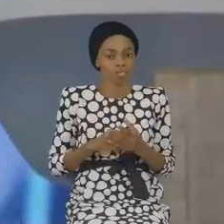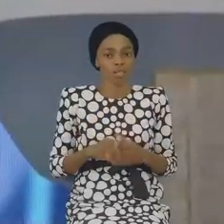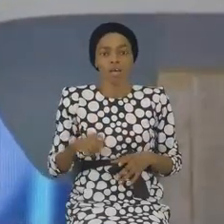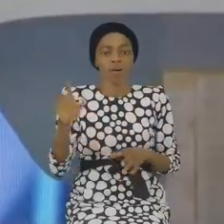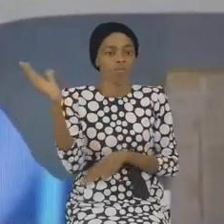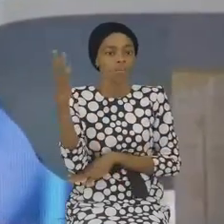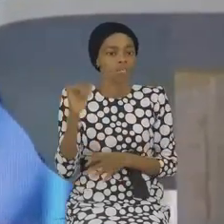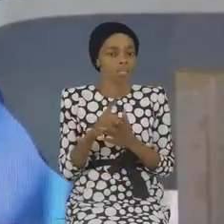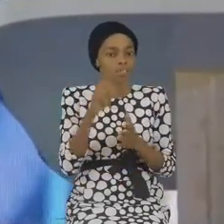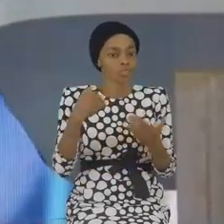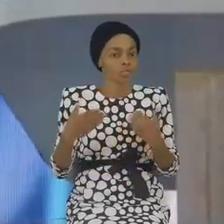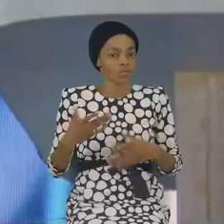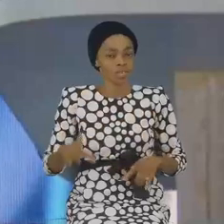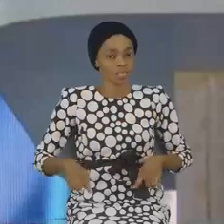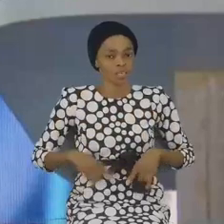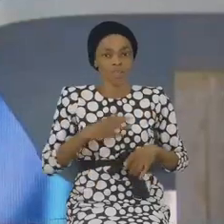pères.